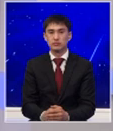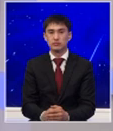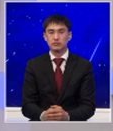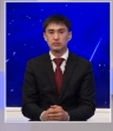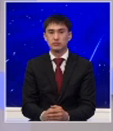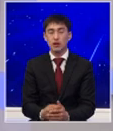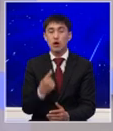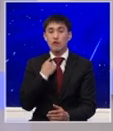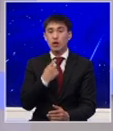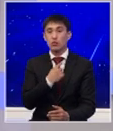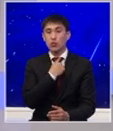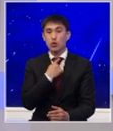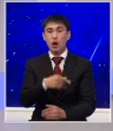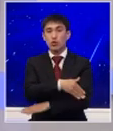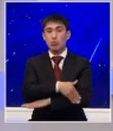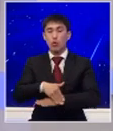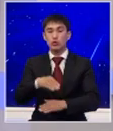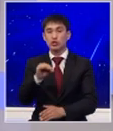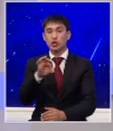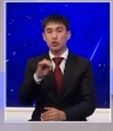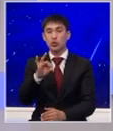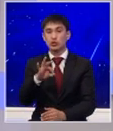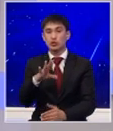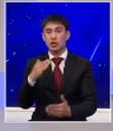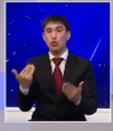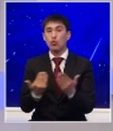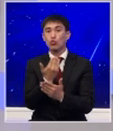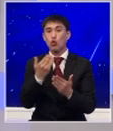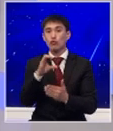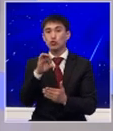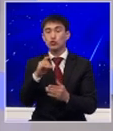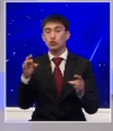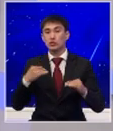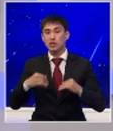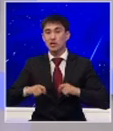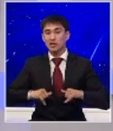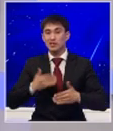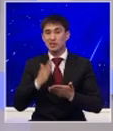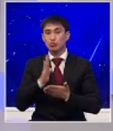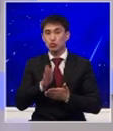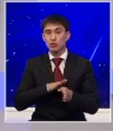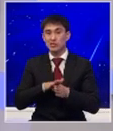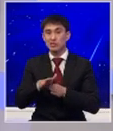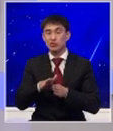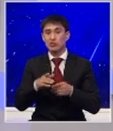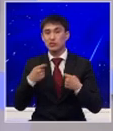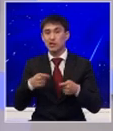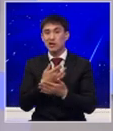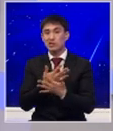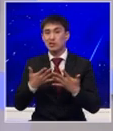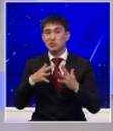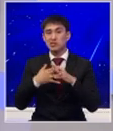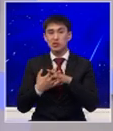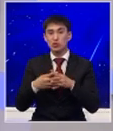От поля до прилавка. В Талдыкургане по улице Желтоксан появился новый социальный рынок. Здесь будет реализовываться